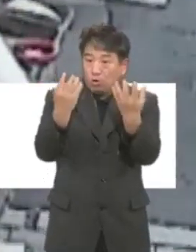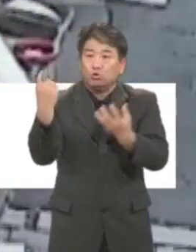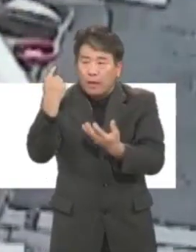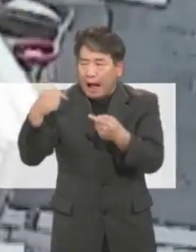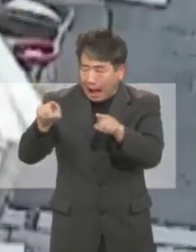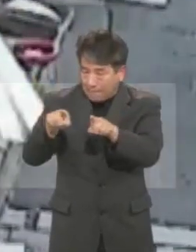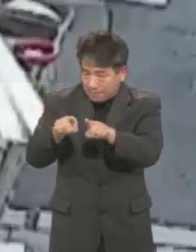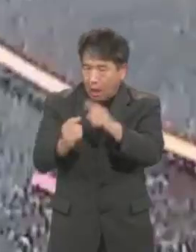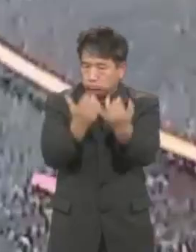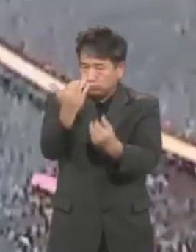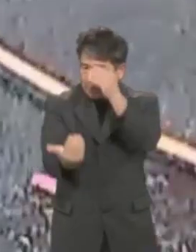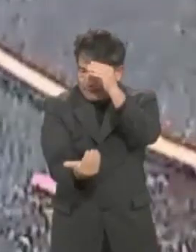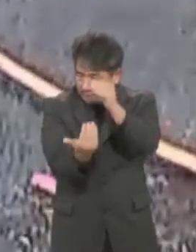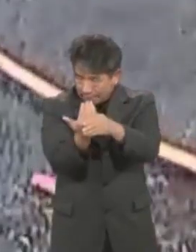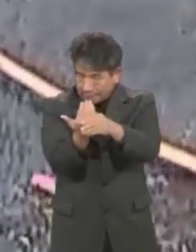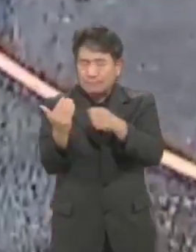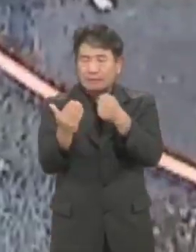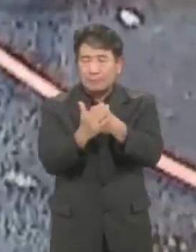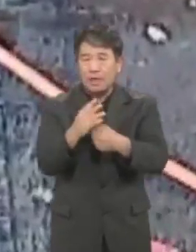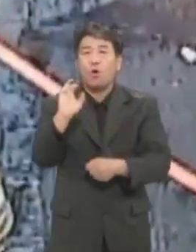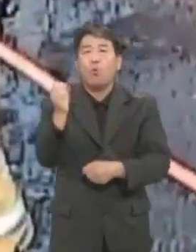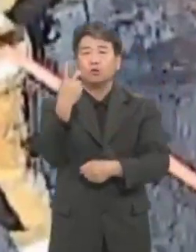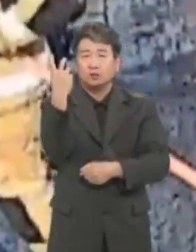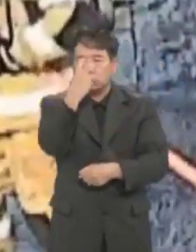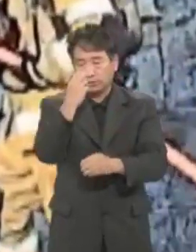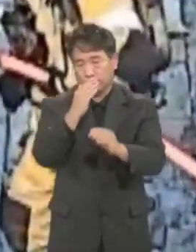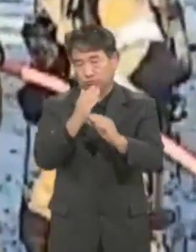목격자 등을 상대로 자세한 사고 경미를 조사 중입니다